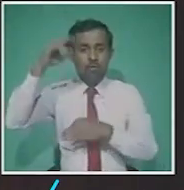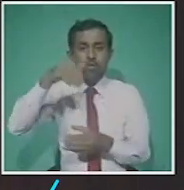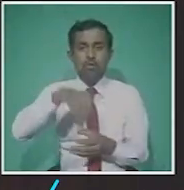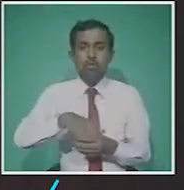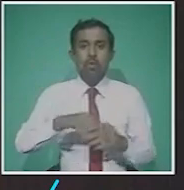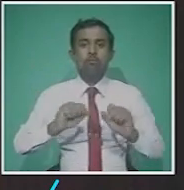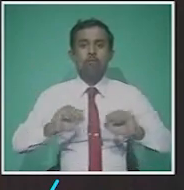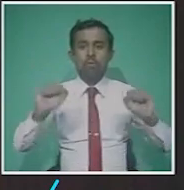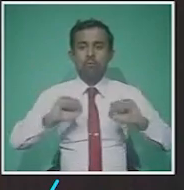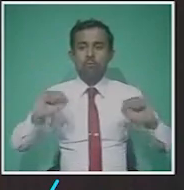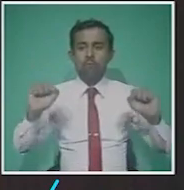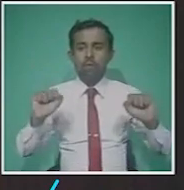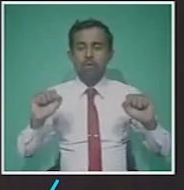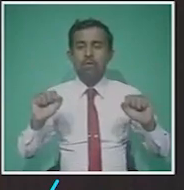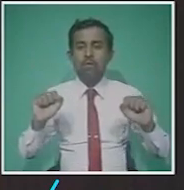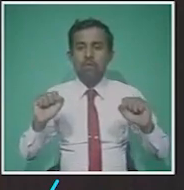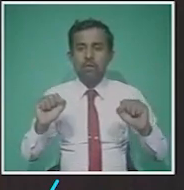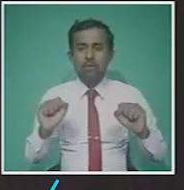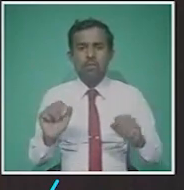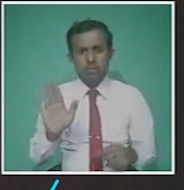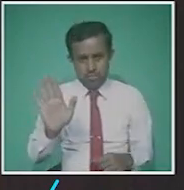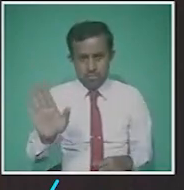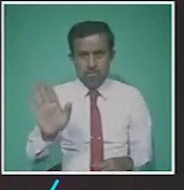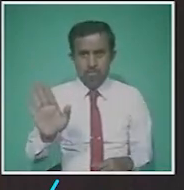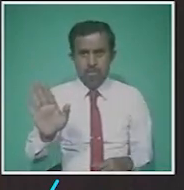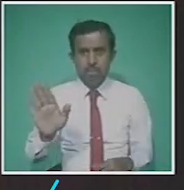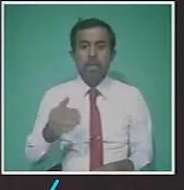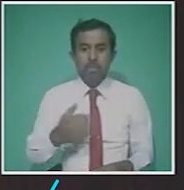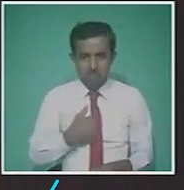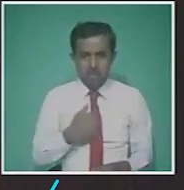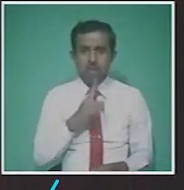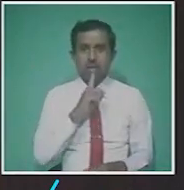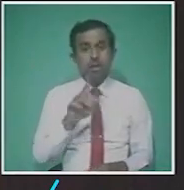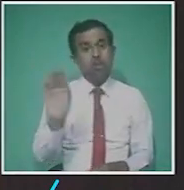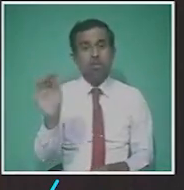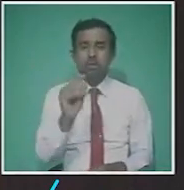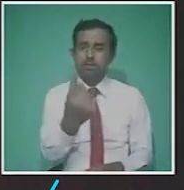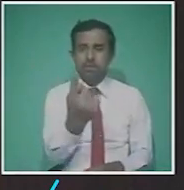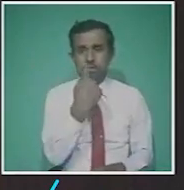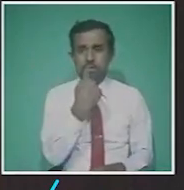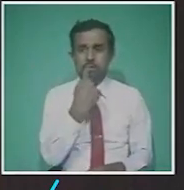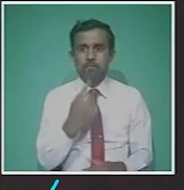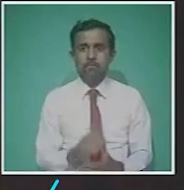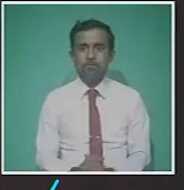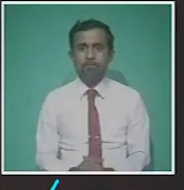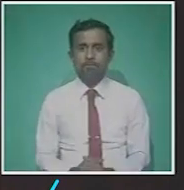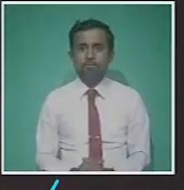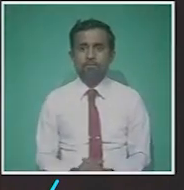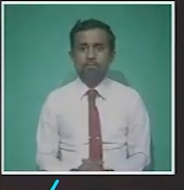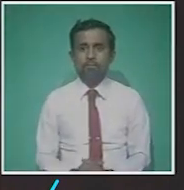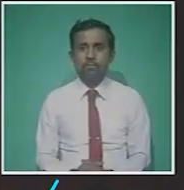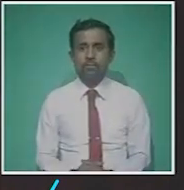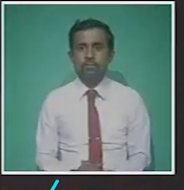සටන් කරනවා නමුත් ඒ පොඩේ පොඩේ මම කතා කරන්නේ ඊට පස්සේ ඔබතුමා කතා කරන්න honorable